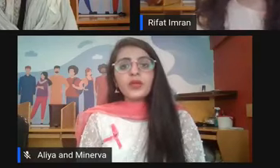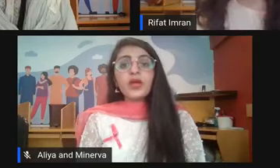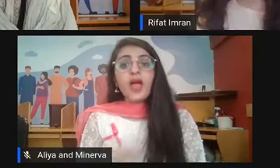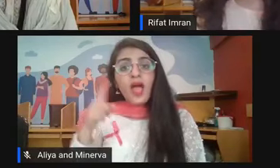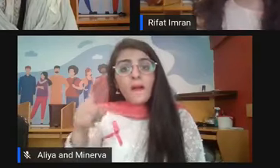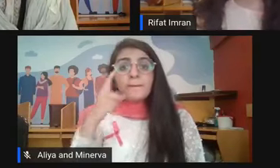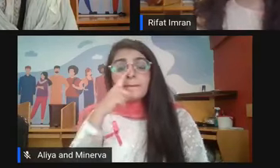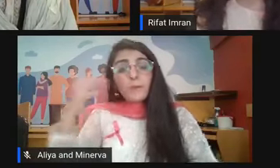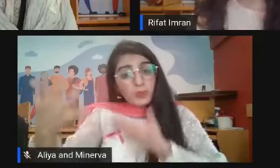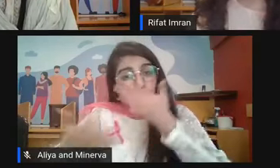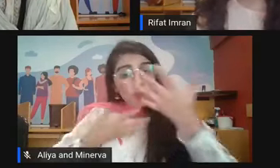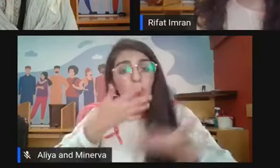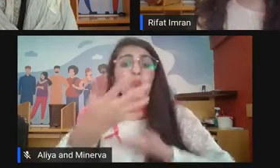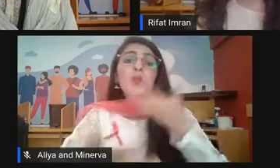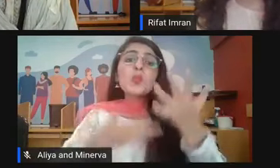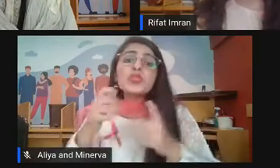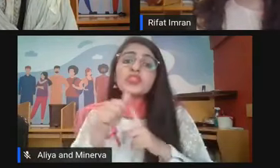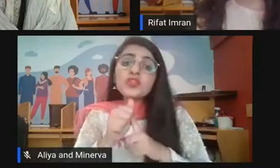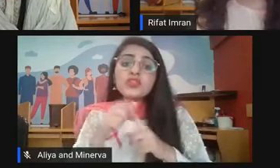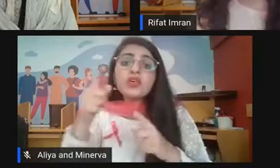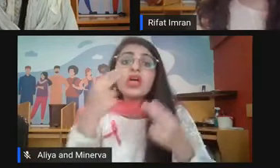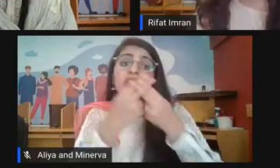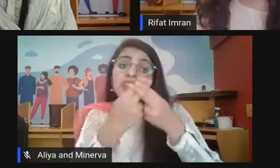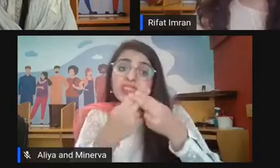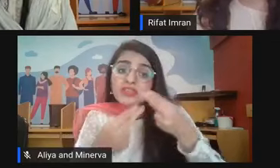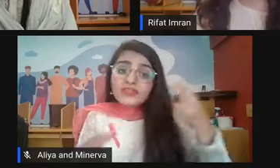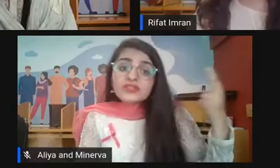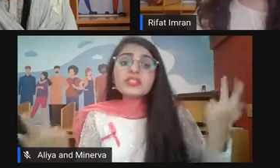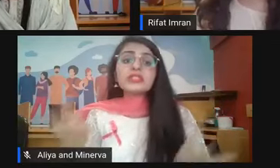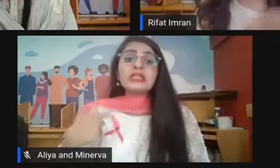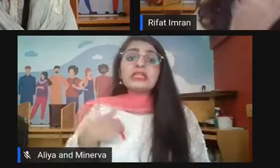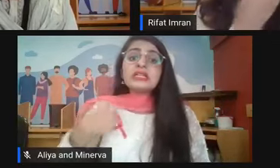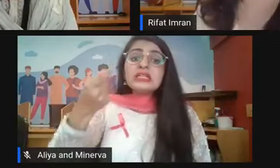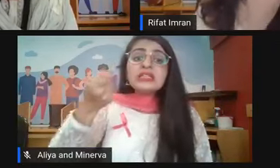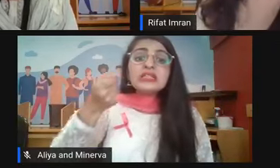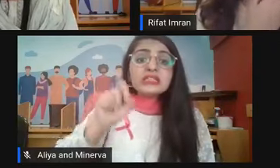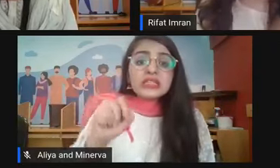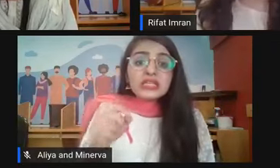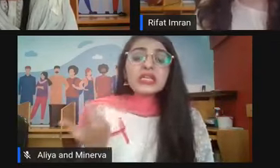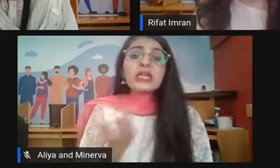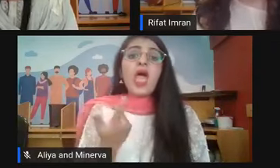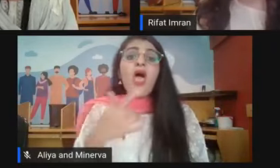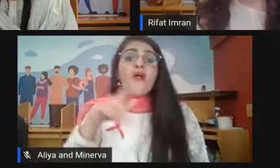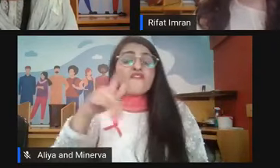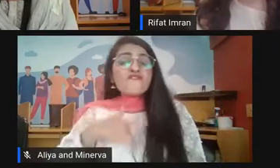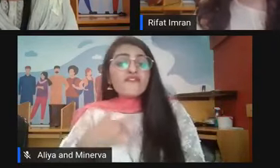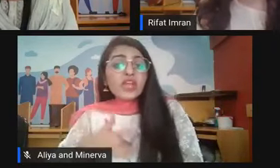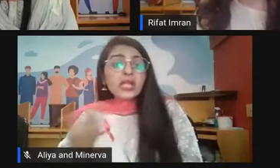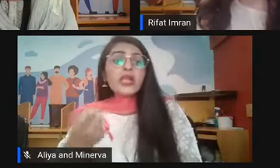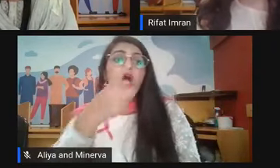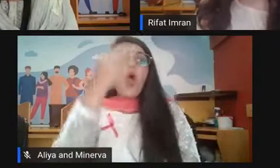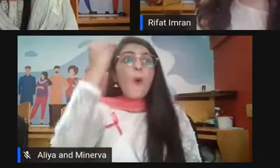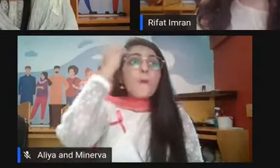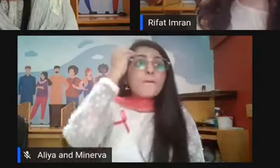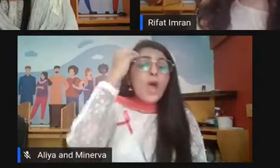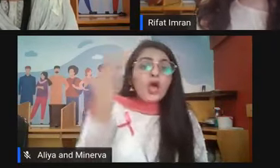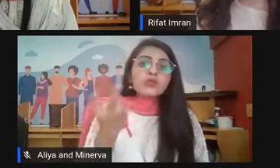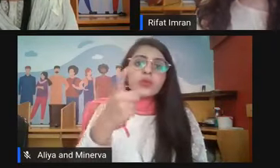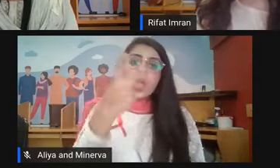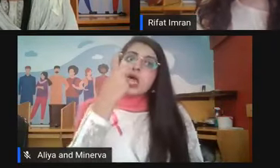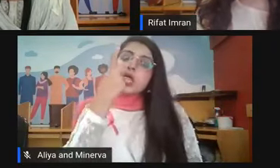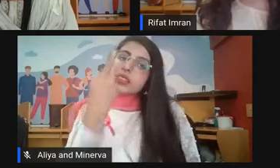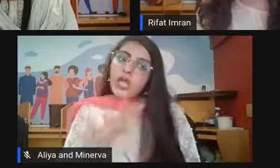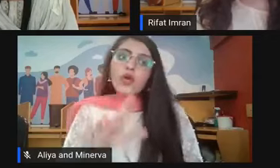आप फिर हमारी ऑडियंस को बताएं द डिटेल्स ऑफ ब्रेस्ट कैंसर, हाउ, व्हाट आर द सिम्टम्स, हाउ कैन यू, वंस